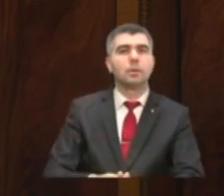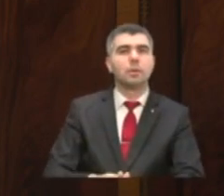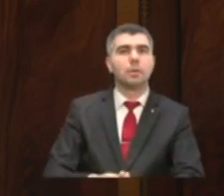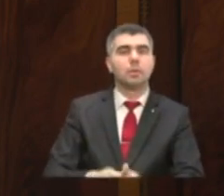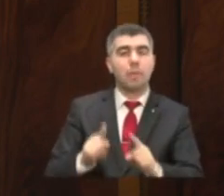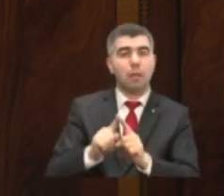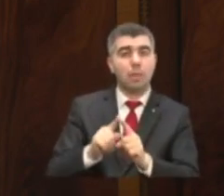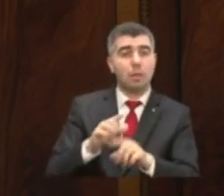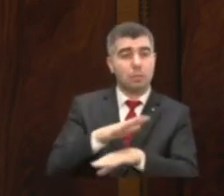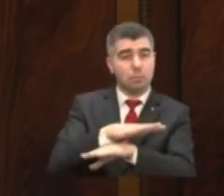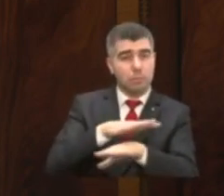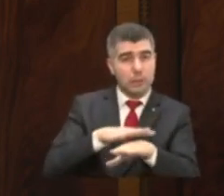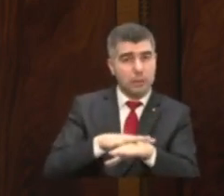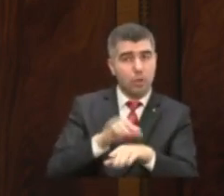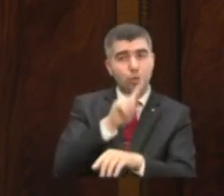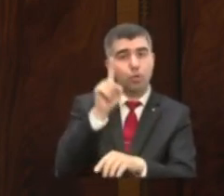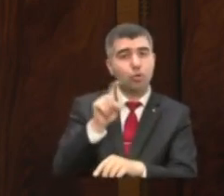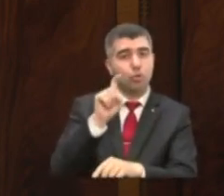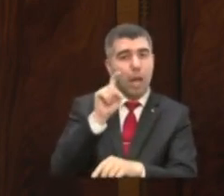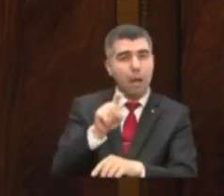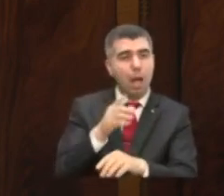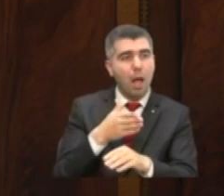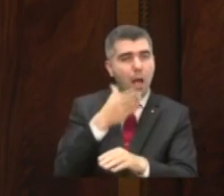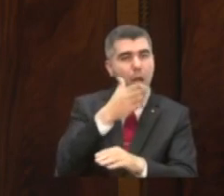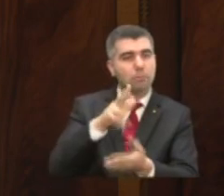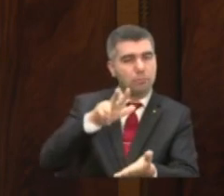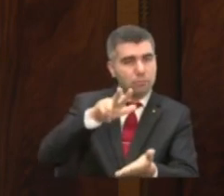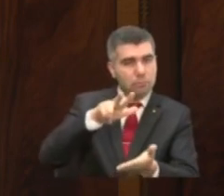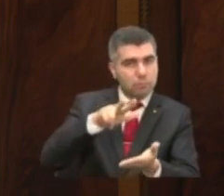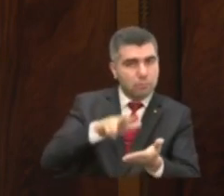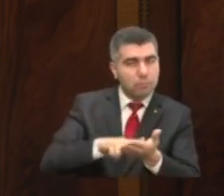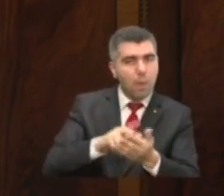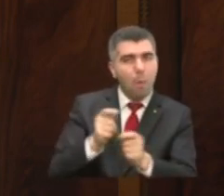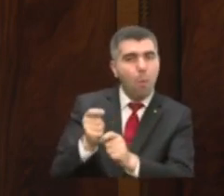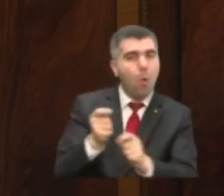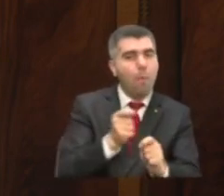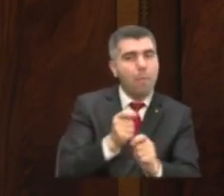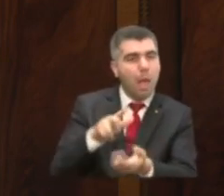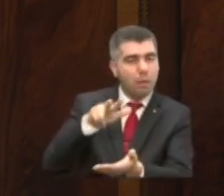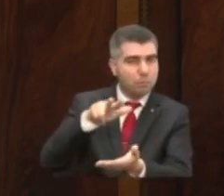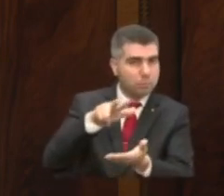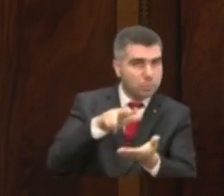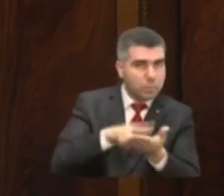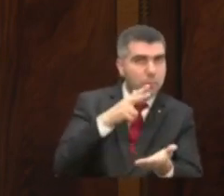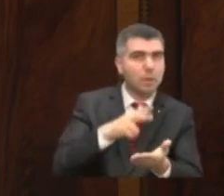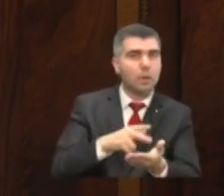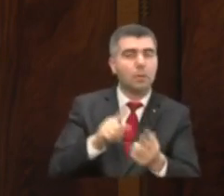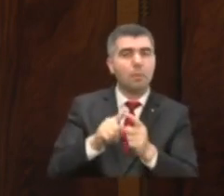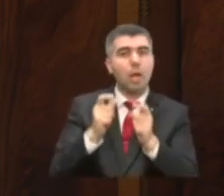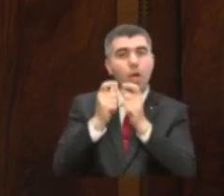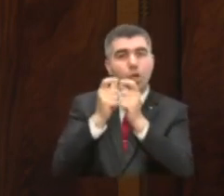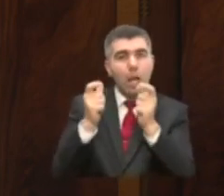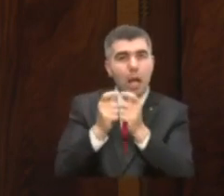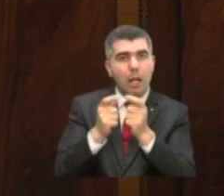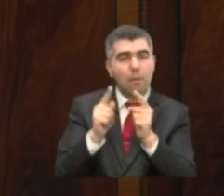عاد للمجلس المدينه او الجامعه او لي سابور بومبي ويعني وجميع الادارات. اما الا مشيتي دي مقاوله صغيره